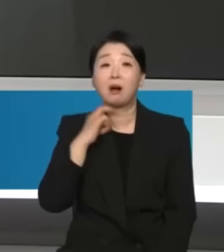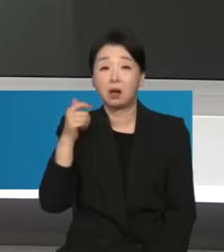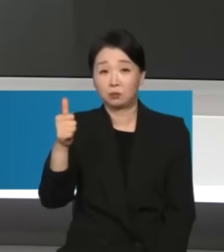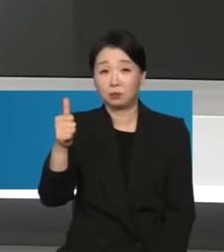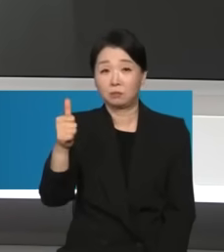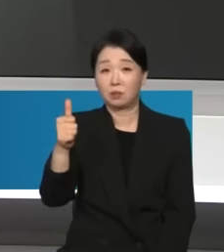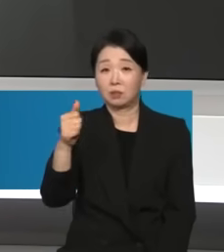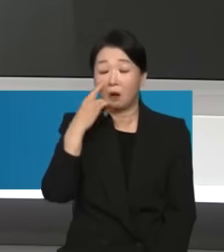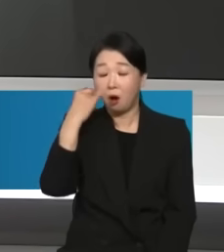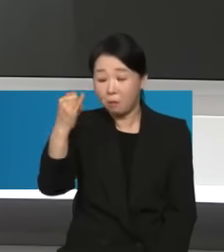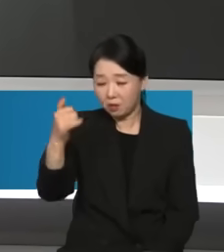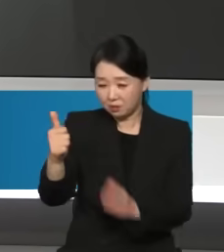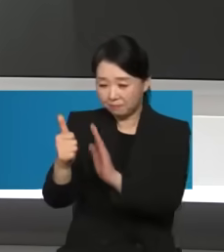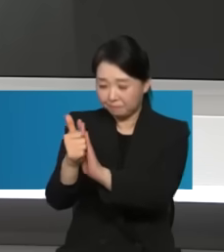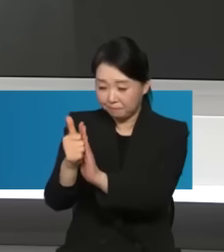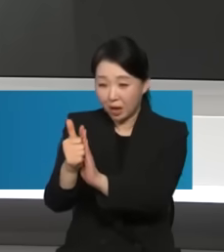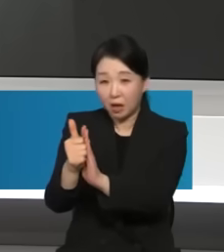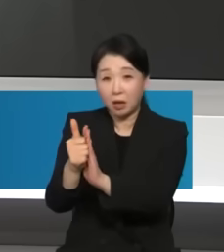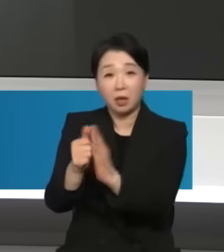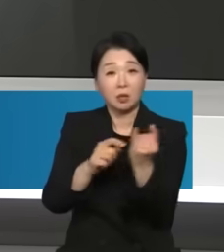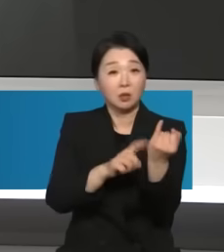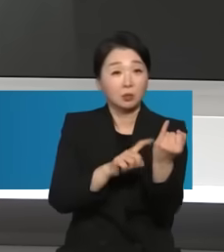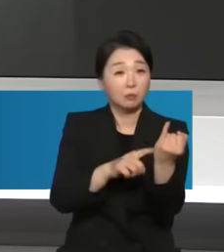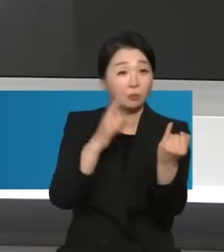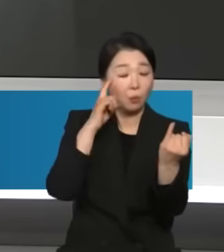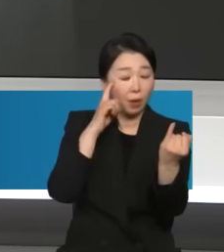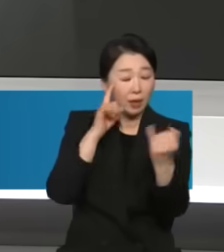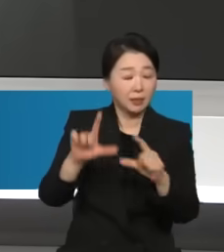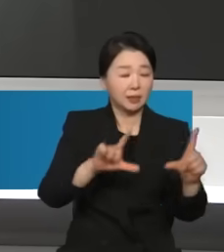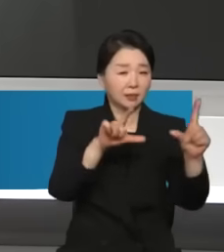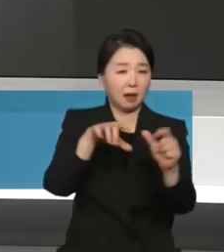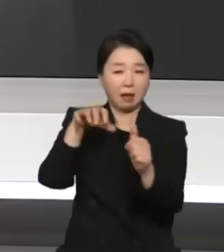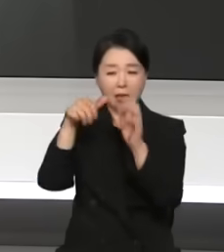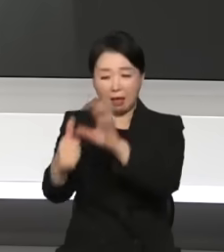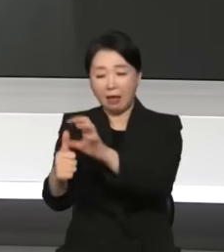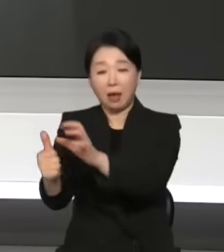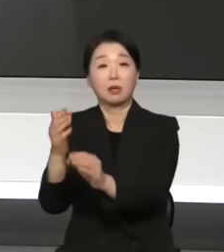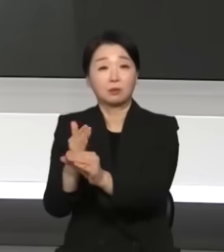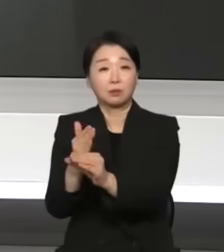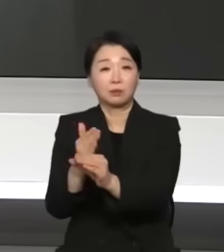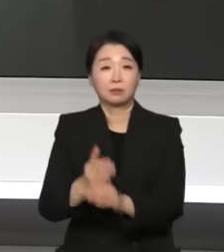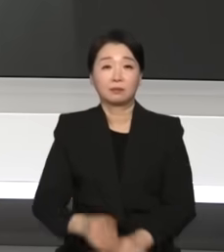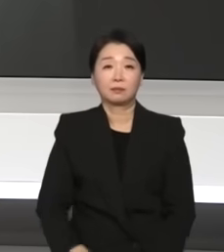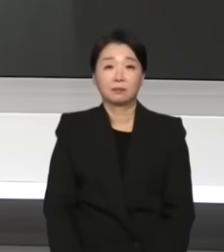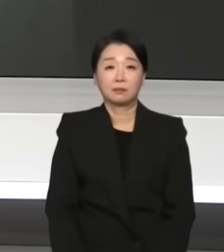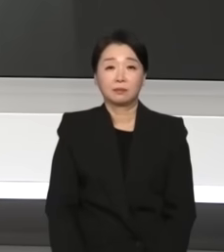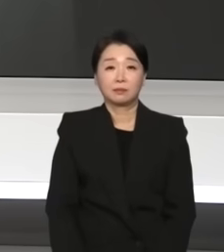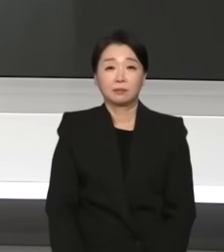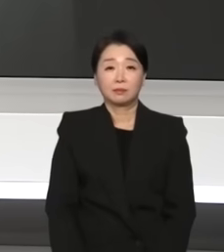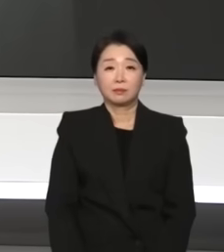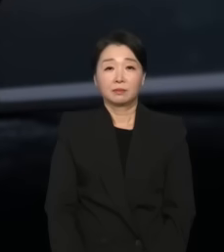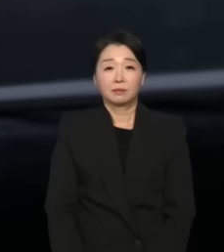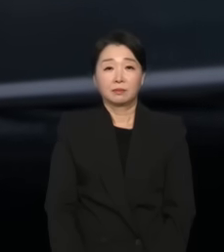그가 어머니로 모시던 한 여성으로부터 일상을 통제당하고 있었습니다. 안지연 기자가 취재했습니다.